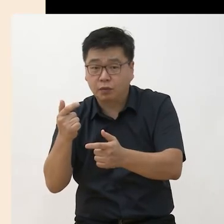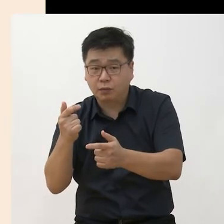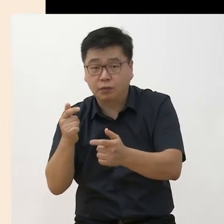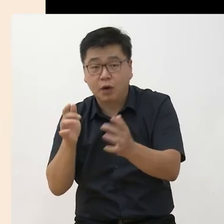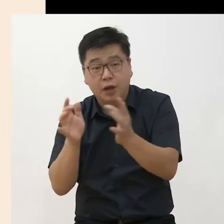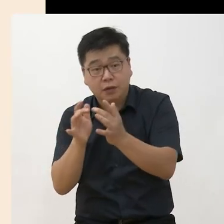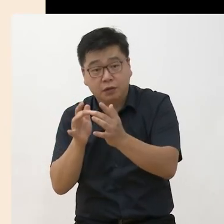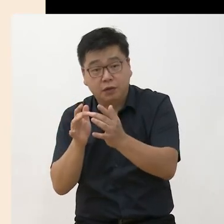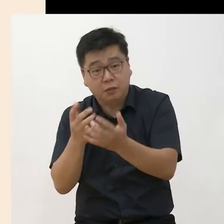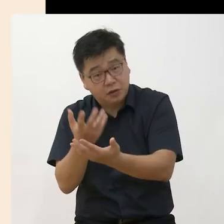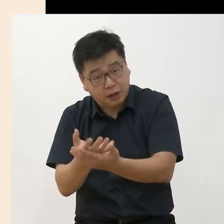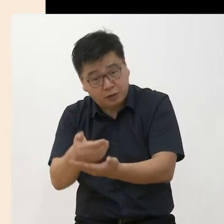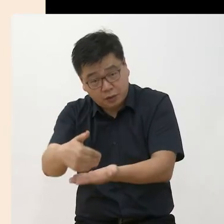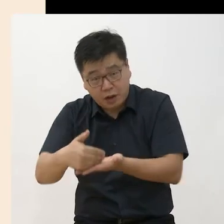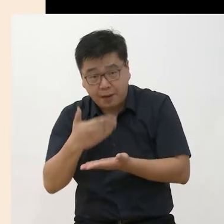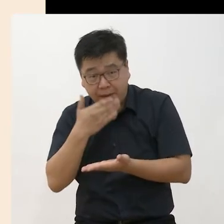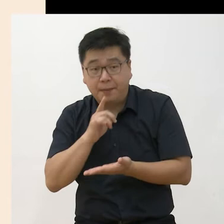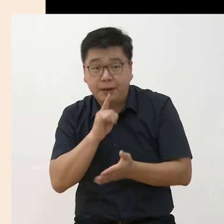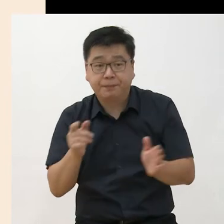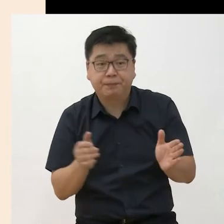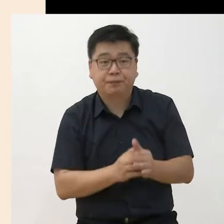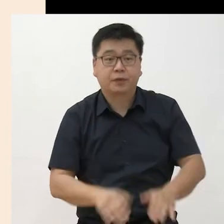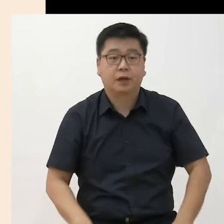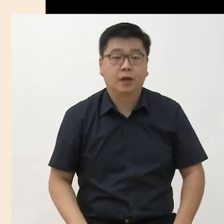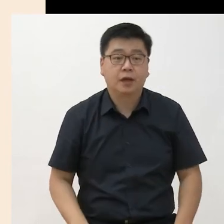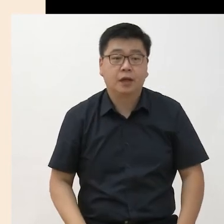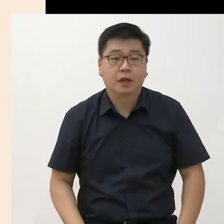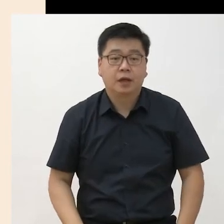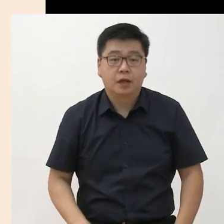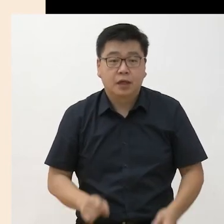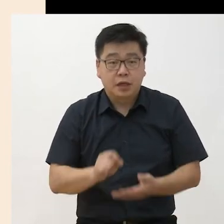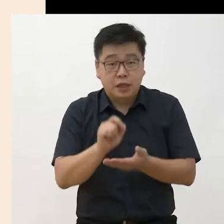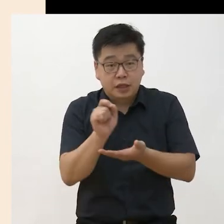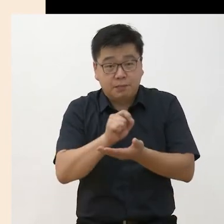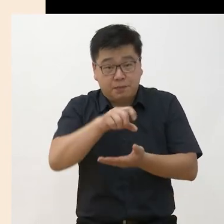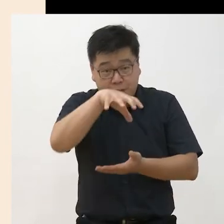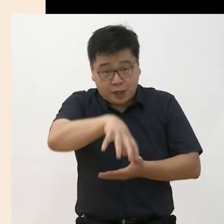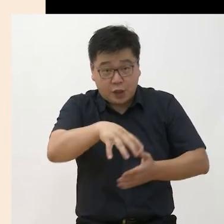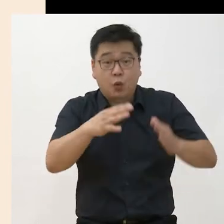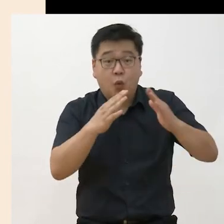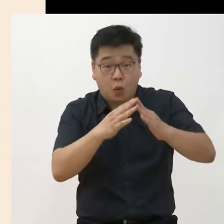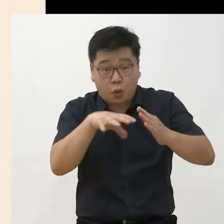있습니다. 예, 집필 공간 운영 지원 사업의 목적은